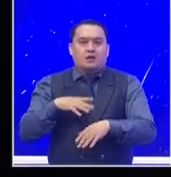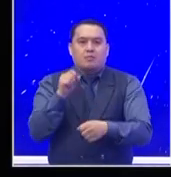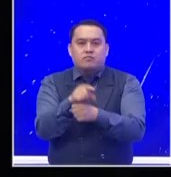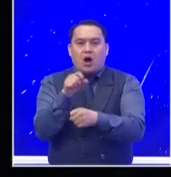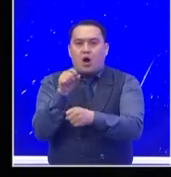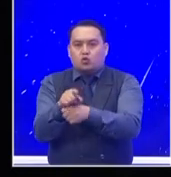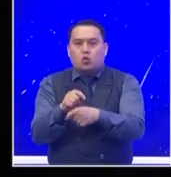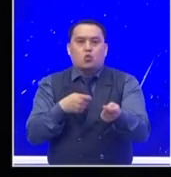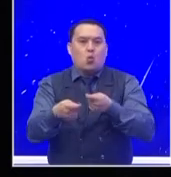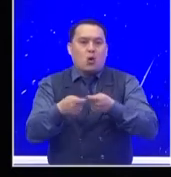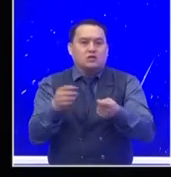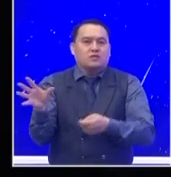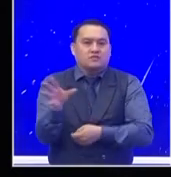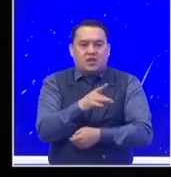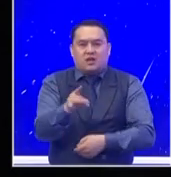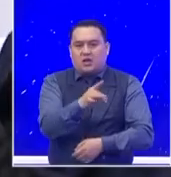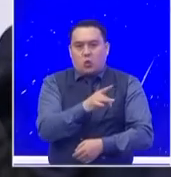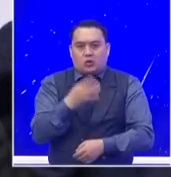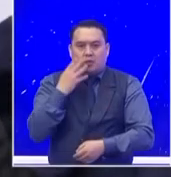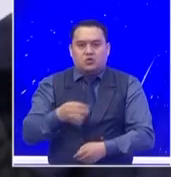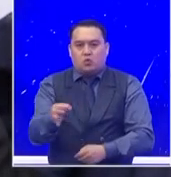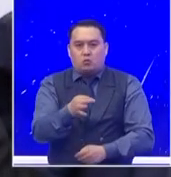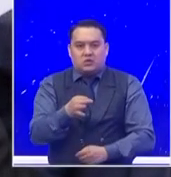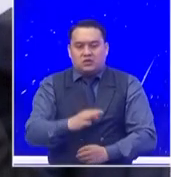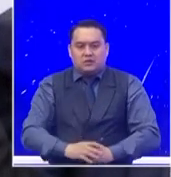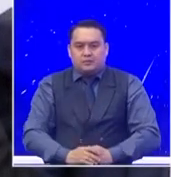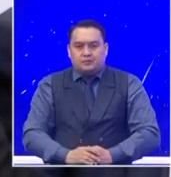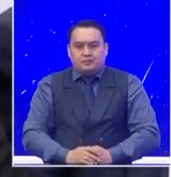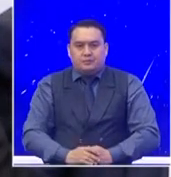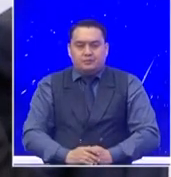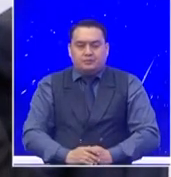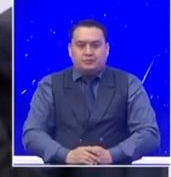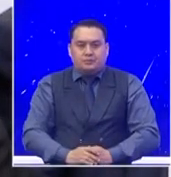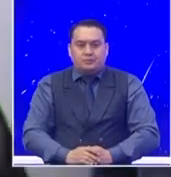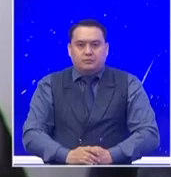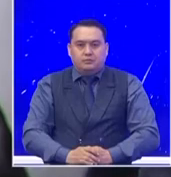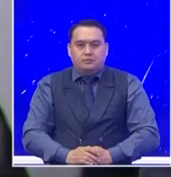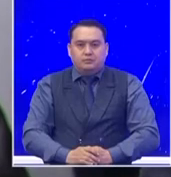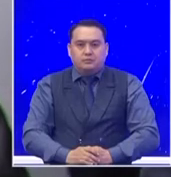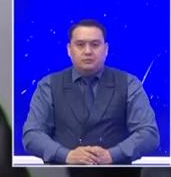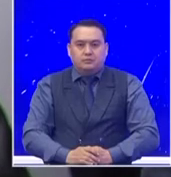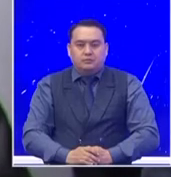ряд конкретных поручений руководству всех регионов Алматинской области.